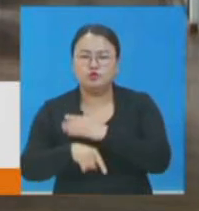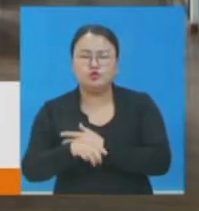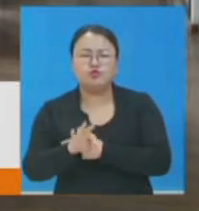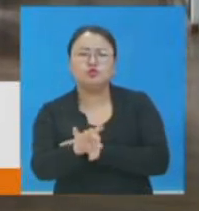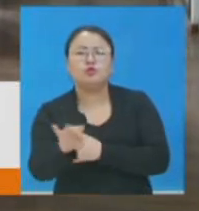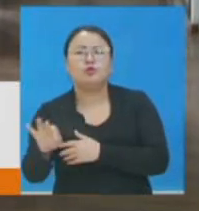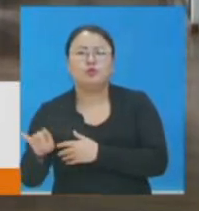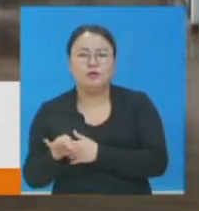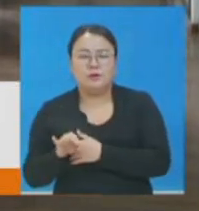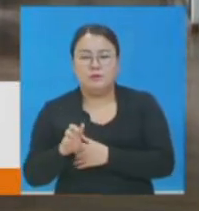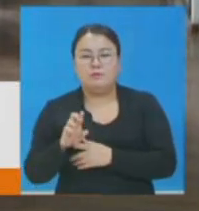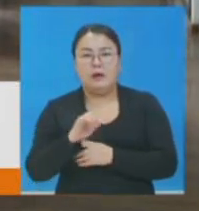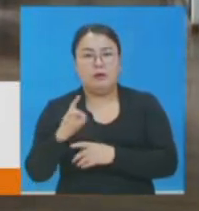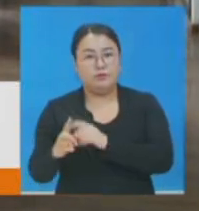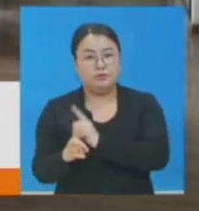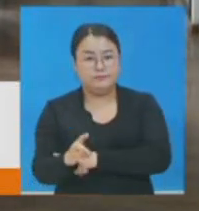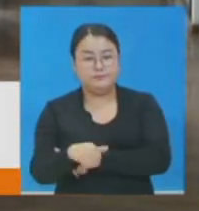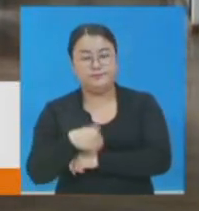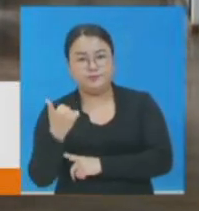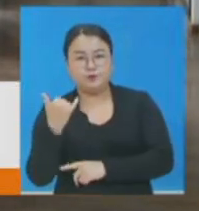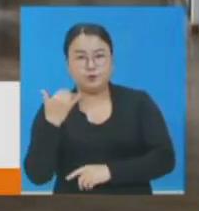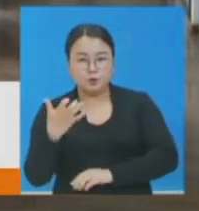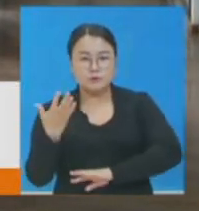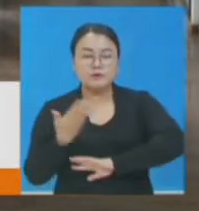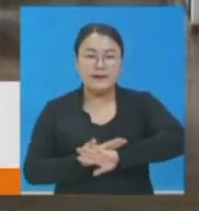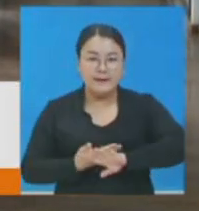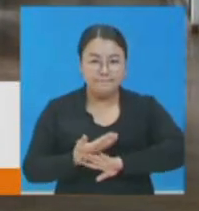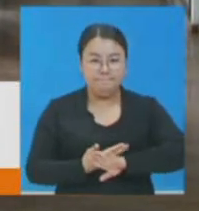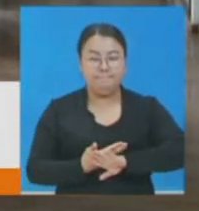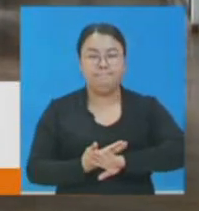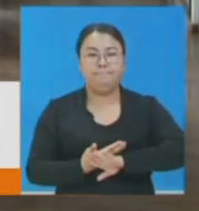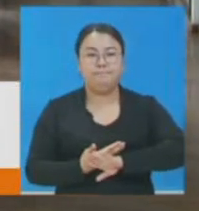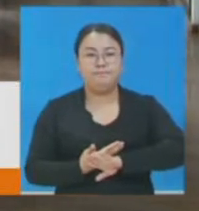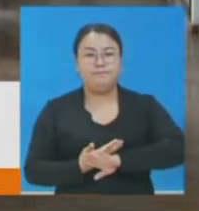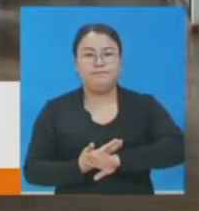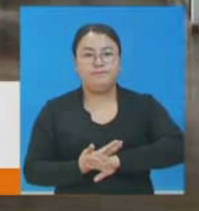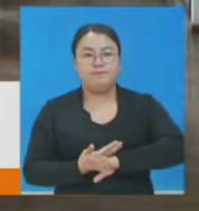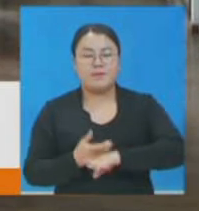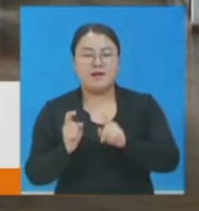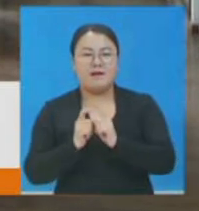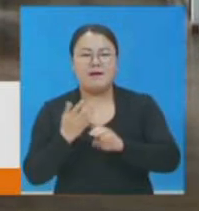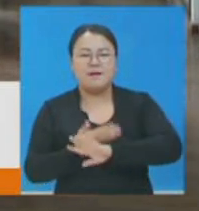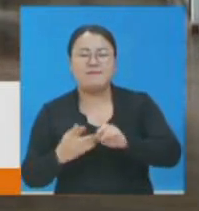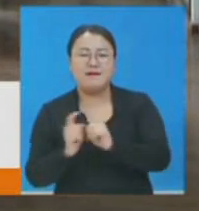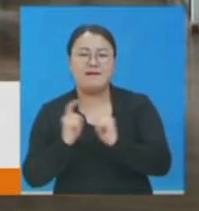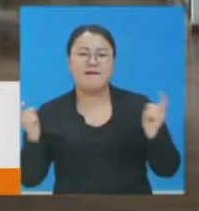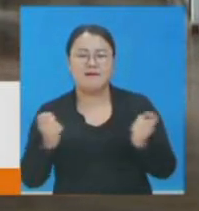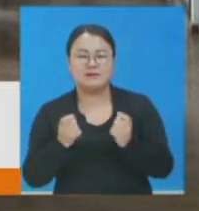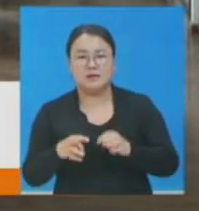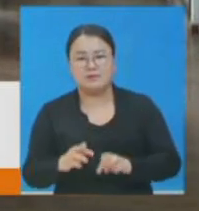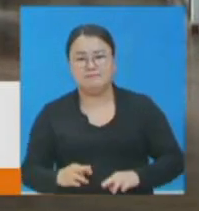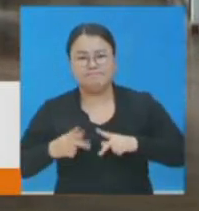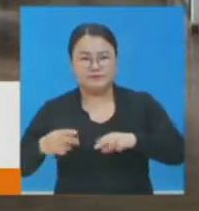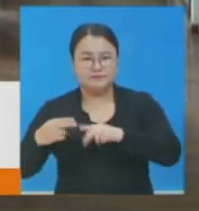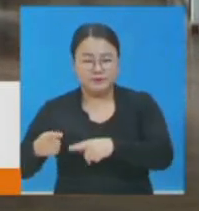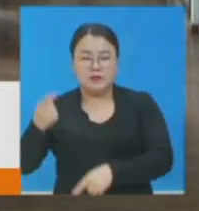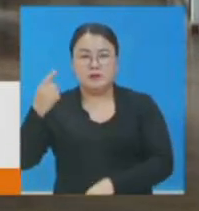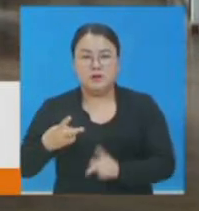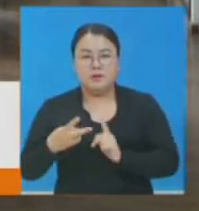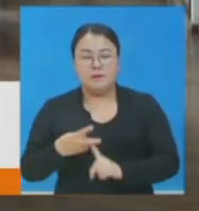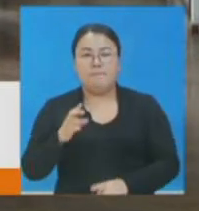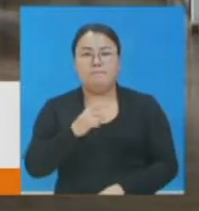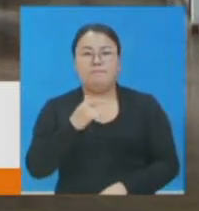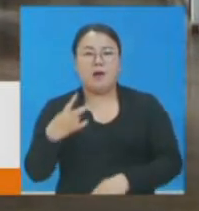гэхээр баруун талын усны хамгаалтын хүрээлэнгийн одоо хамгаалтын хашааг шинжлэх нэгдүгээрт, за хоёрдугаарт баруун